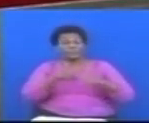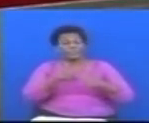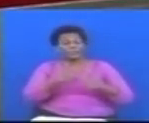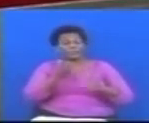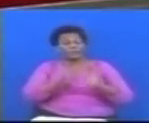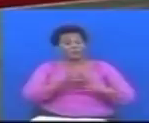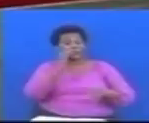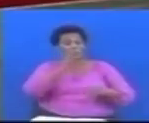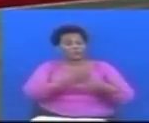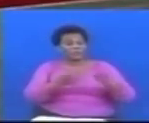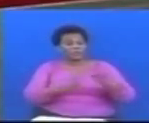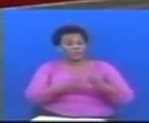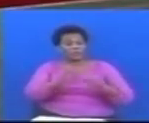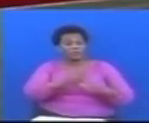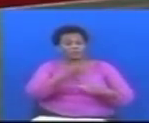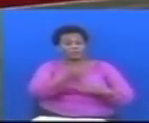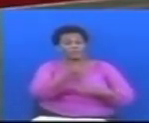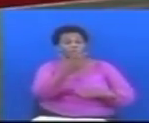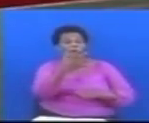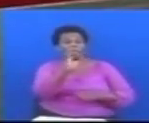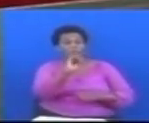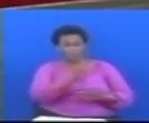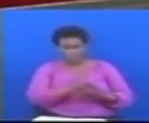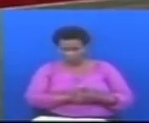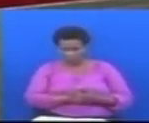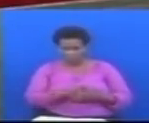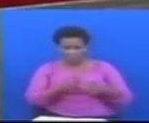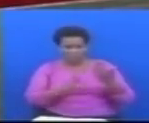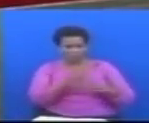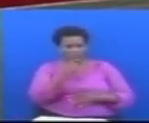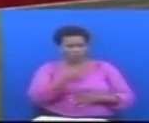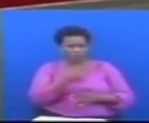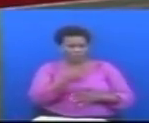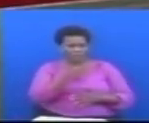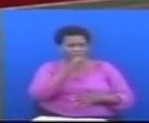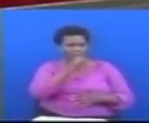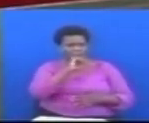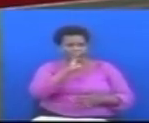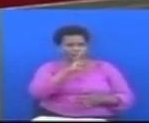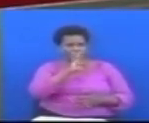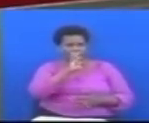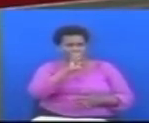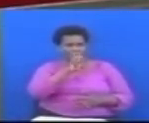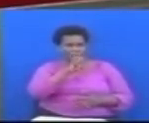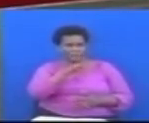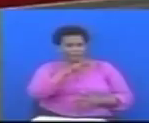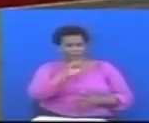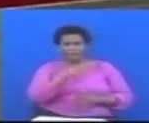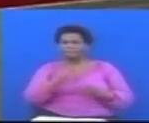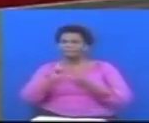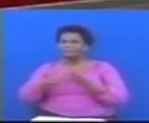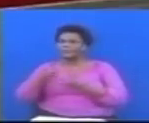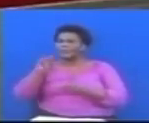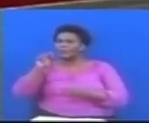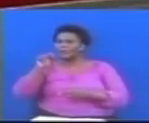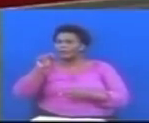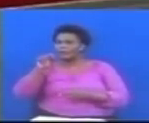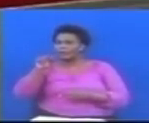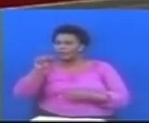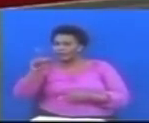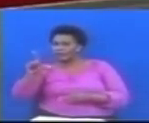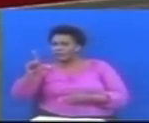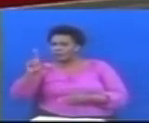kutoka Kibena kwenda Lupembe zinaendelea. Hiyo haitoshi Mheshimiwa Naibu Spika, tukifika Lupembe katika mwaka huu wa fedha unaokuja, tumepanga